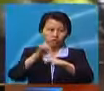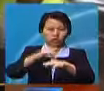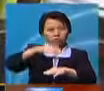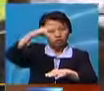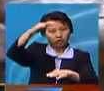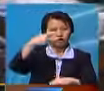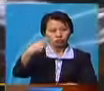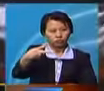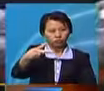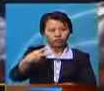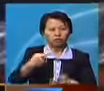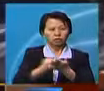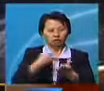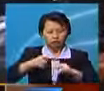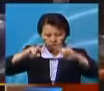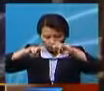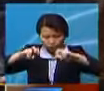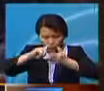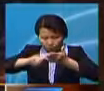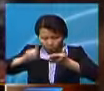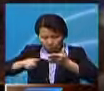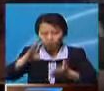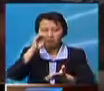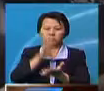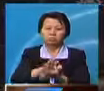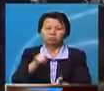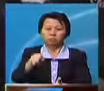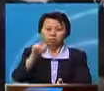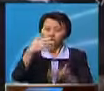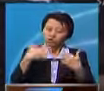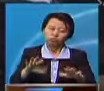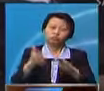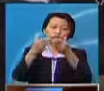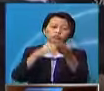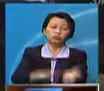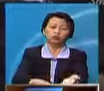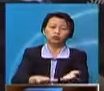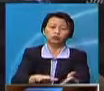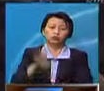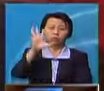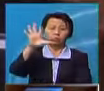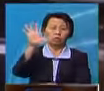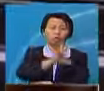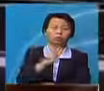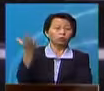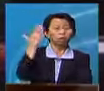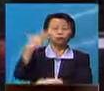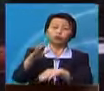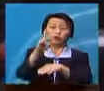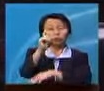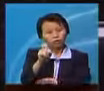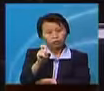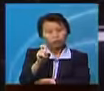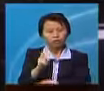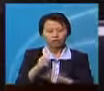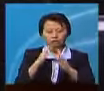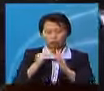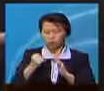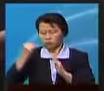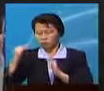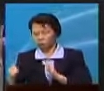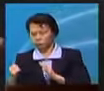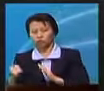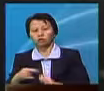tingkat 2. Hasil pemeriksaan polis dipercayai mangsa sudah meninggal dunia sejak 5 hari lalu. Menurut jiran,